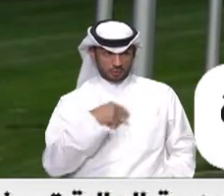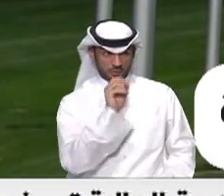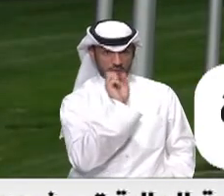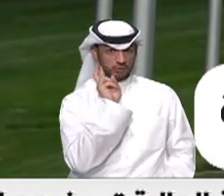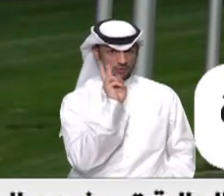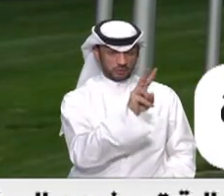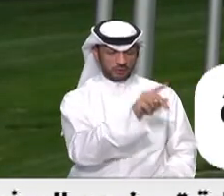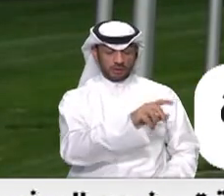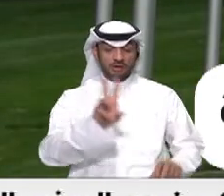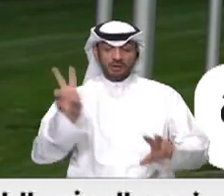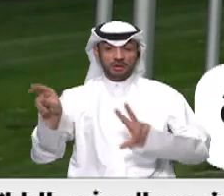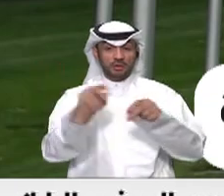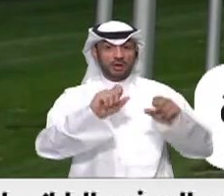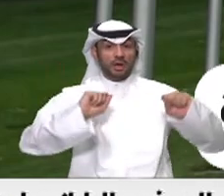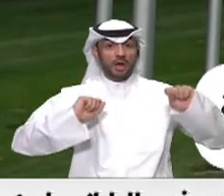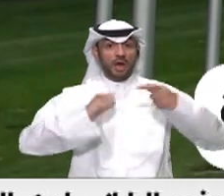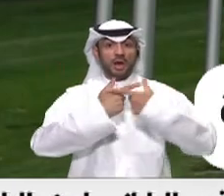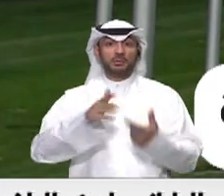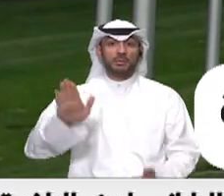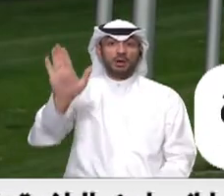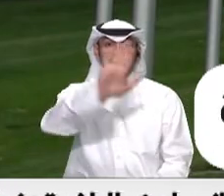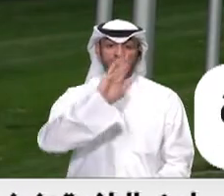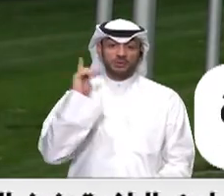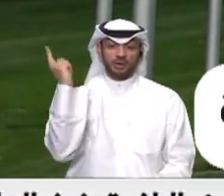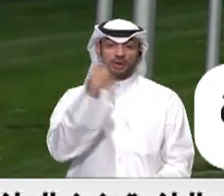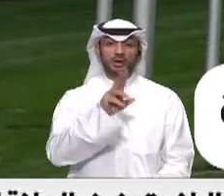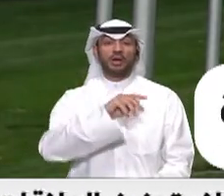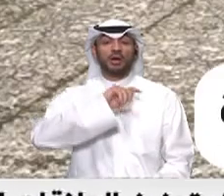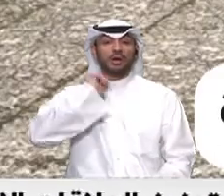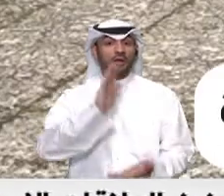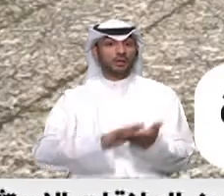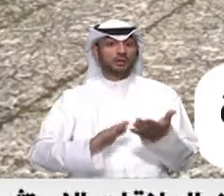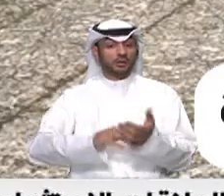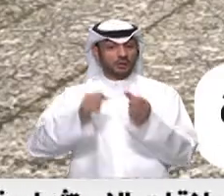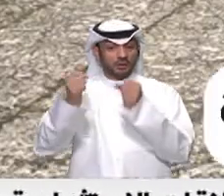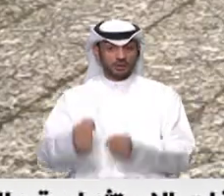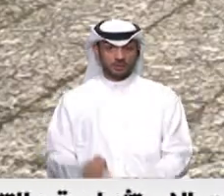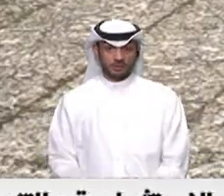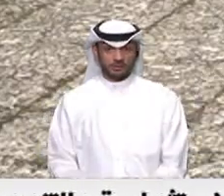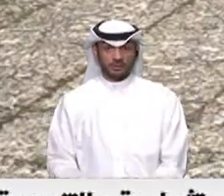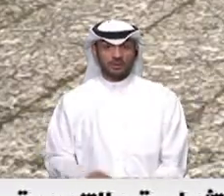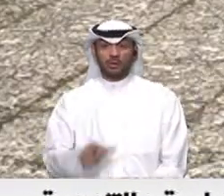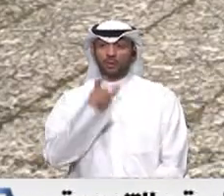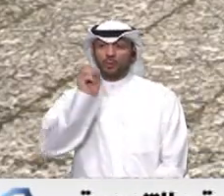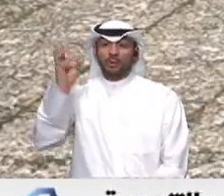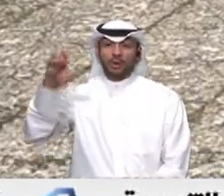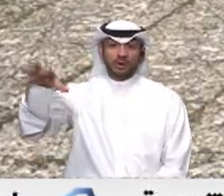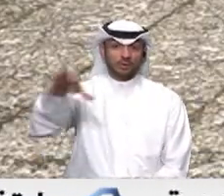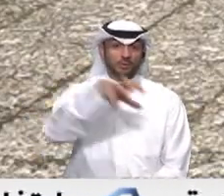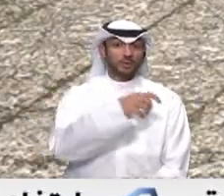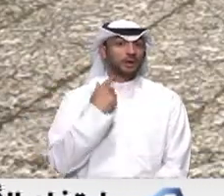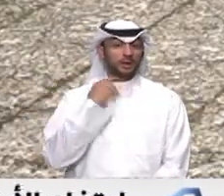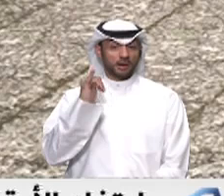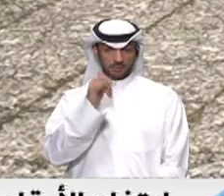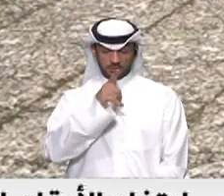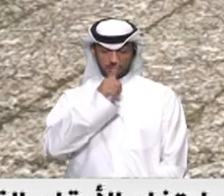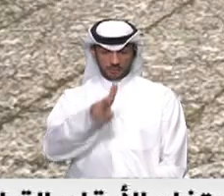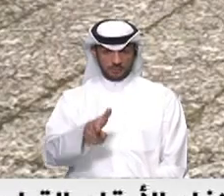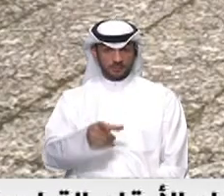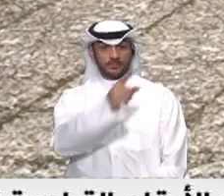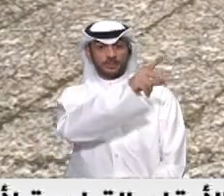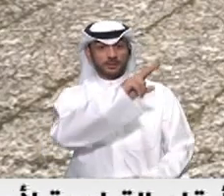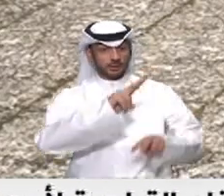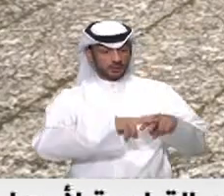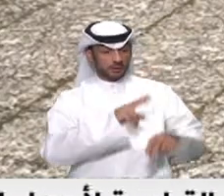حرب اقليميه على ضوء الاعتداءات الاخيره على لبنان مجموعه الدول العربيه اكدت ان اسرائيل حطمت